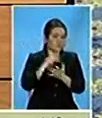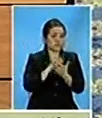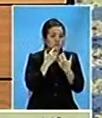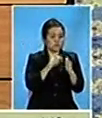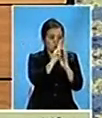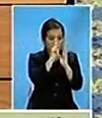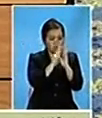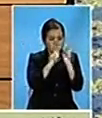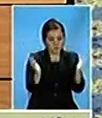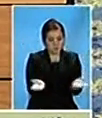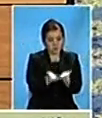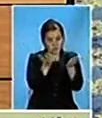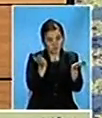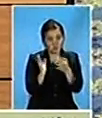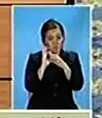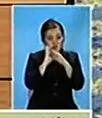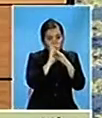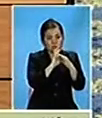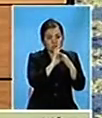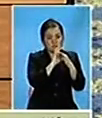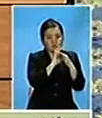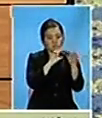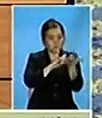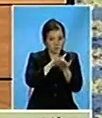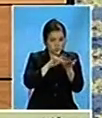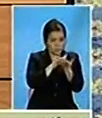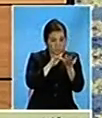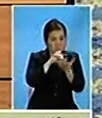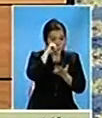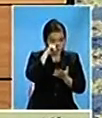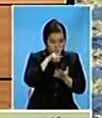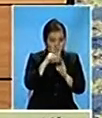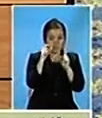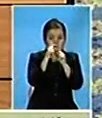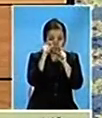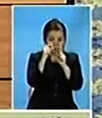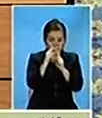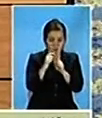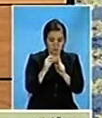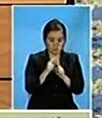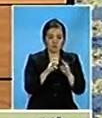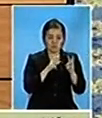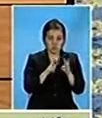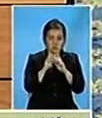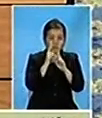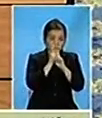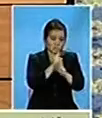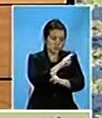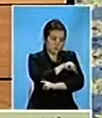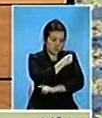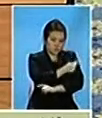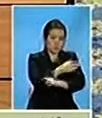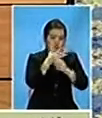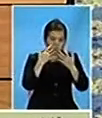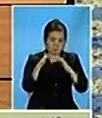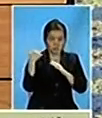คุ้มครองและส่งเสริมภูมิการแพทย์แผนไทยเนี่ยมันมีนิยามศัพท์ในส่วนกระบวนการทางการแพทย์อยู่แล้วมันดีอยู่แล้วเพ